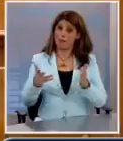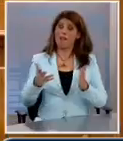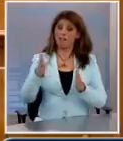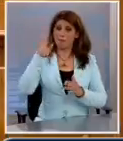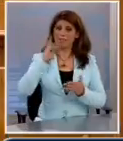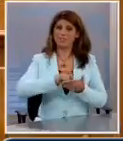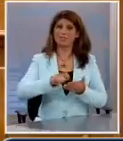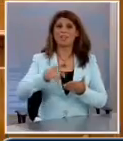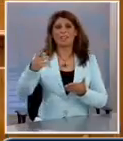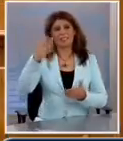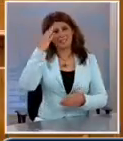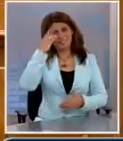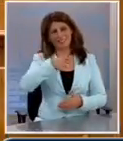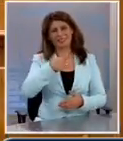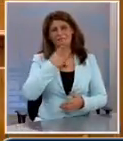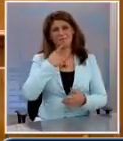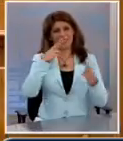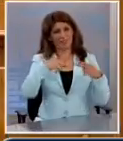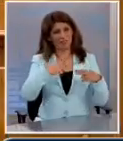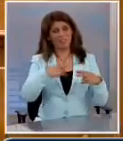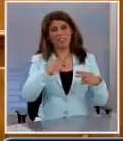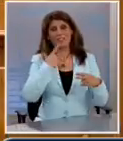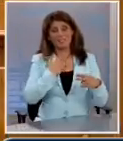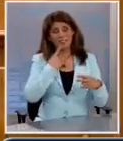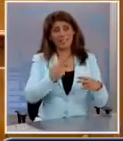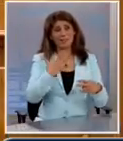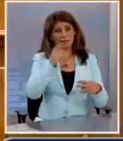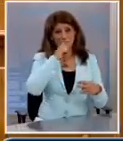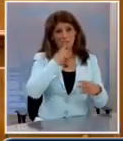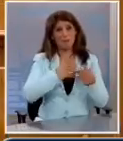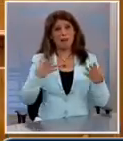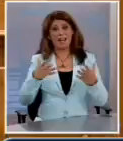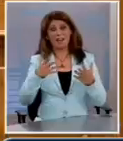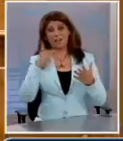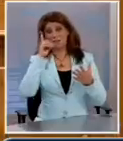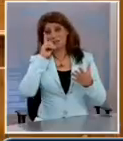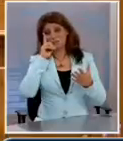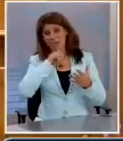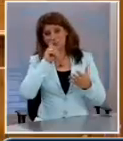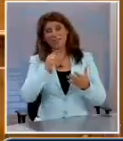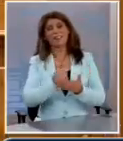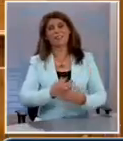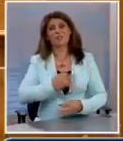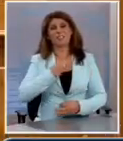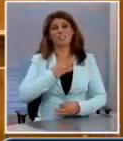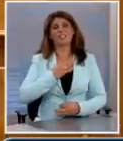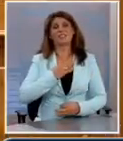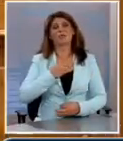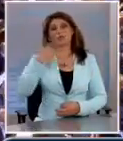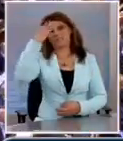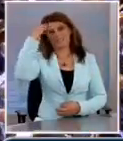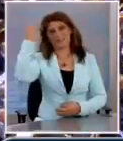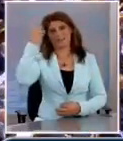συγγραφέας δεν είχε την τιμή να σας γνωρίσει, αλλιώς θα έλεγε: «Υπάρχουν ψέματα, μεγάλα ψέματα και ο κύριος Τσίπρας».